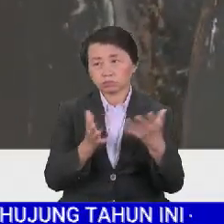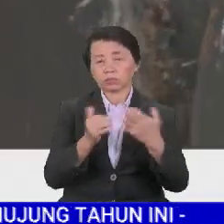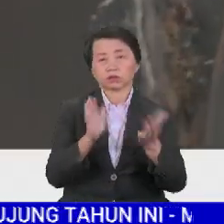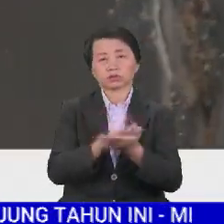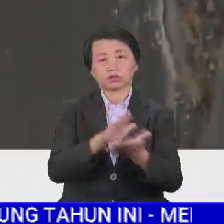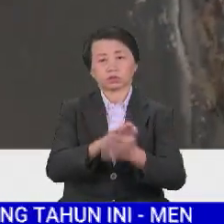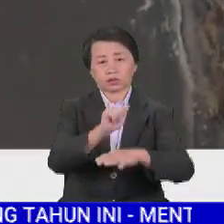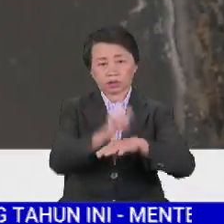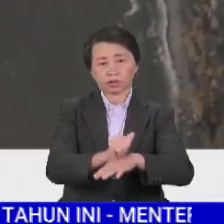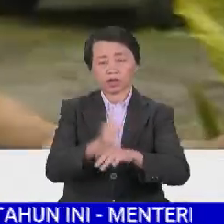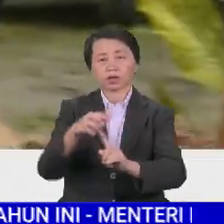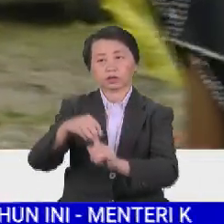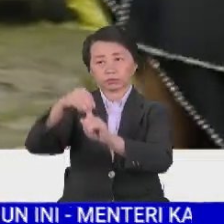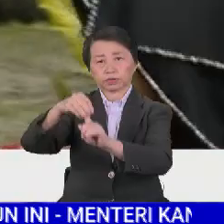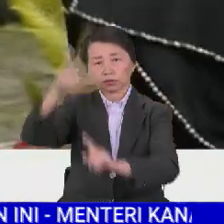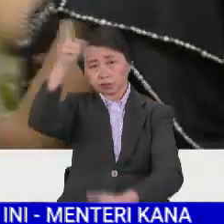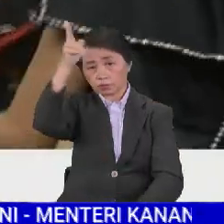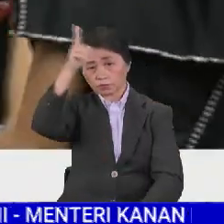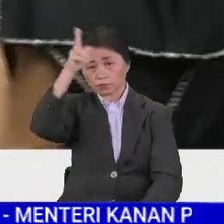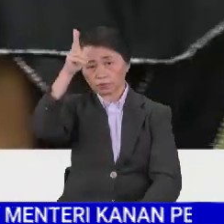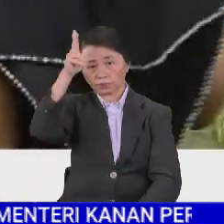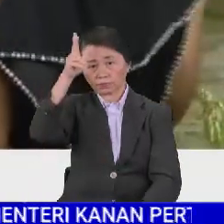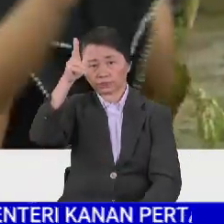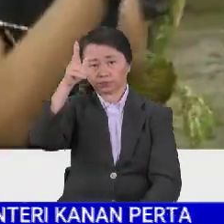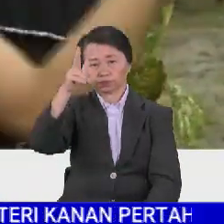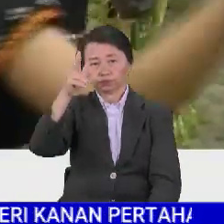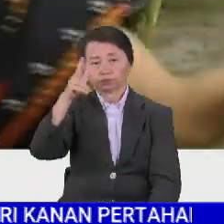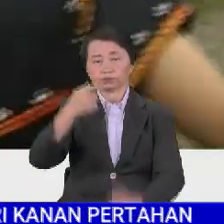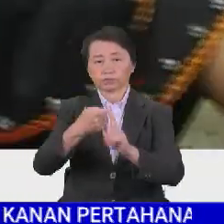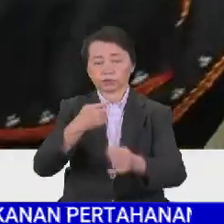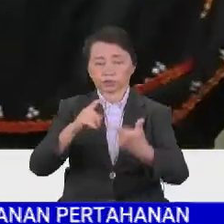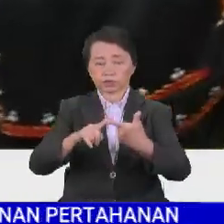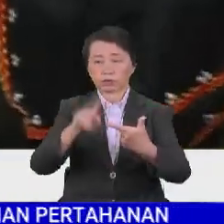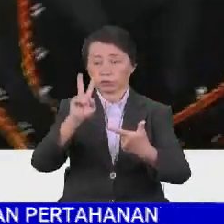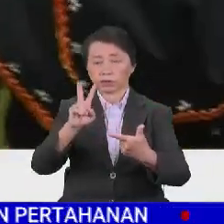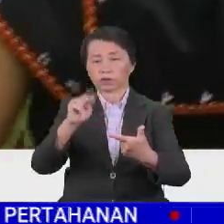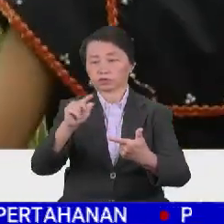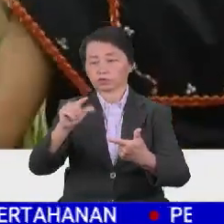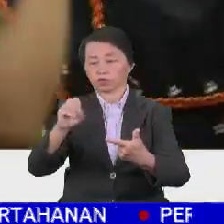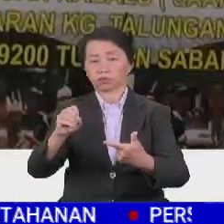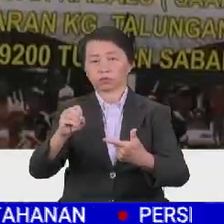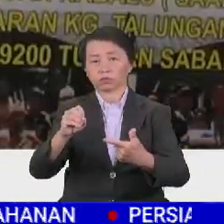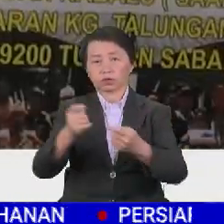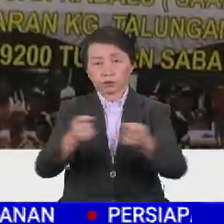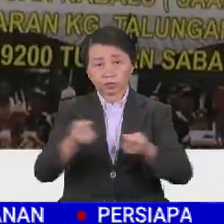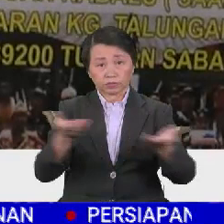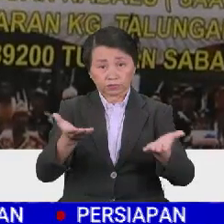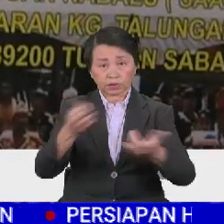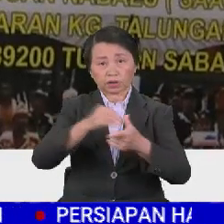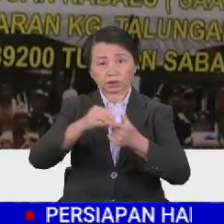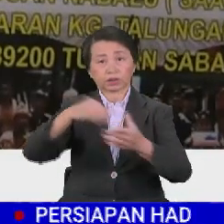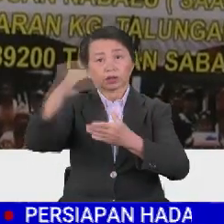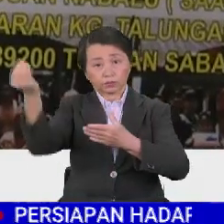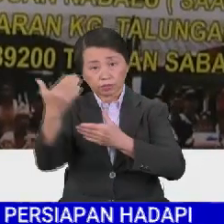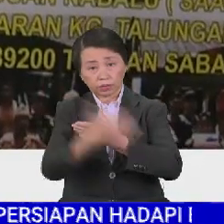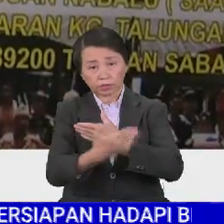sekali dari pihak agensi kerajaan lah, atau dari NGO-NGO tempatan atau luar negara, atau individu